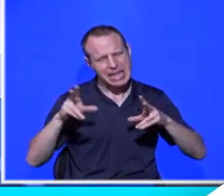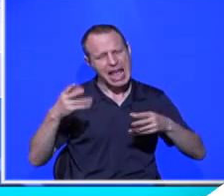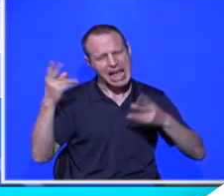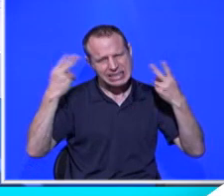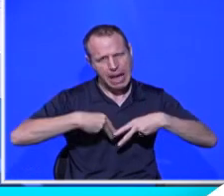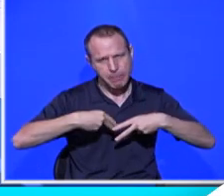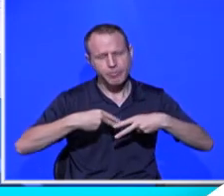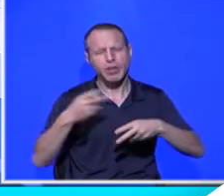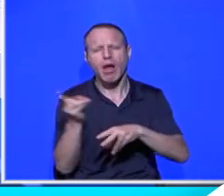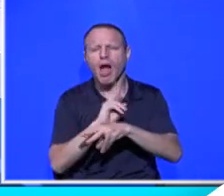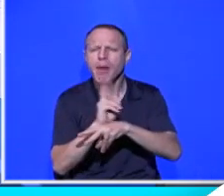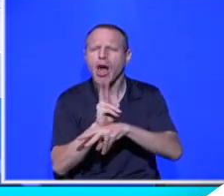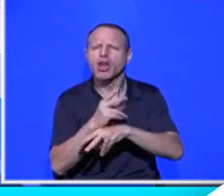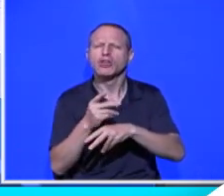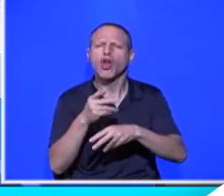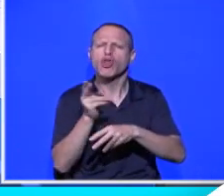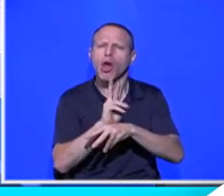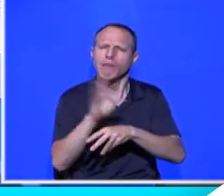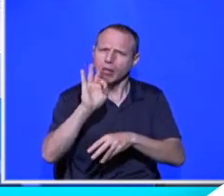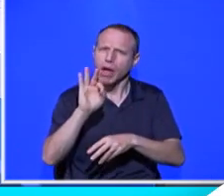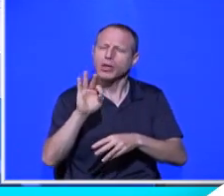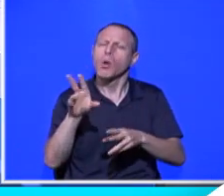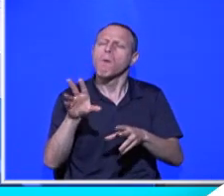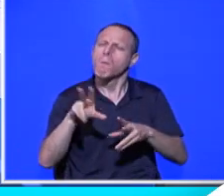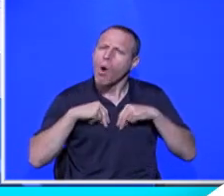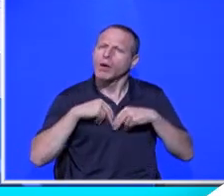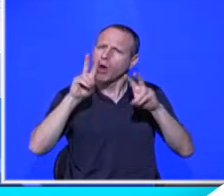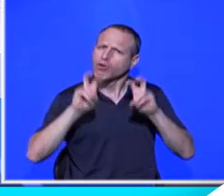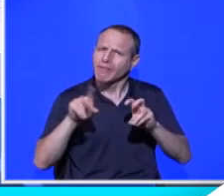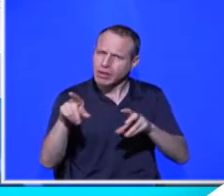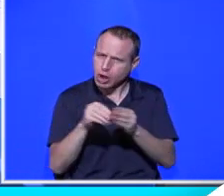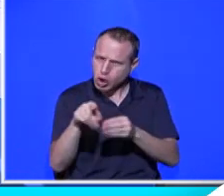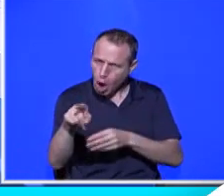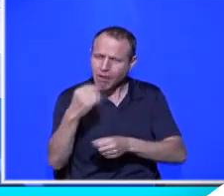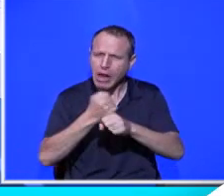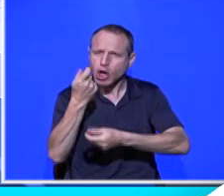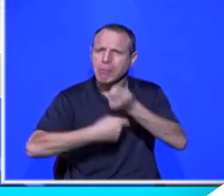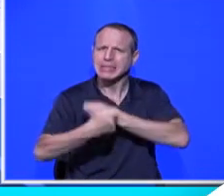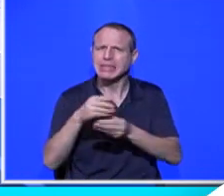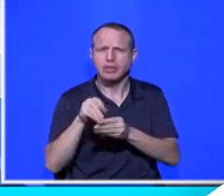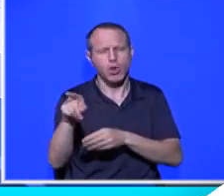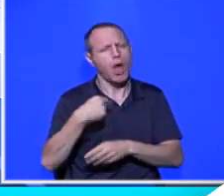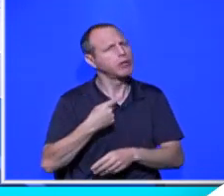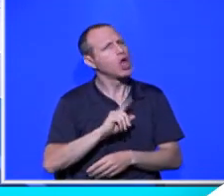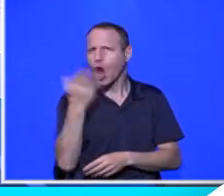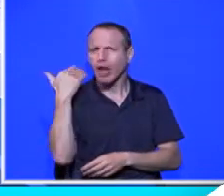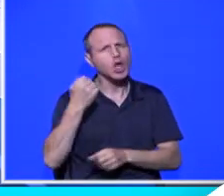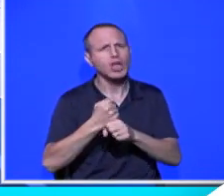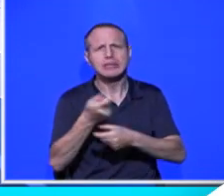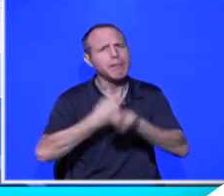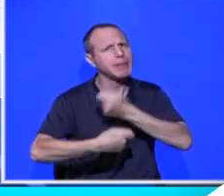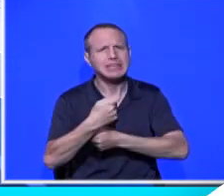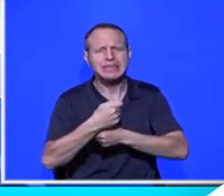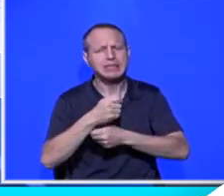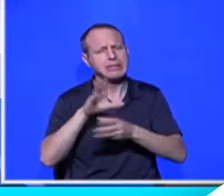כבר, ועדיין מוכנים לשבת איתו ולעשות איתו ביזנס. אני לא הייתי עושה ביזנס עם בן אדם כזה,